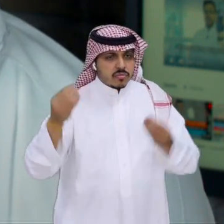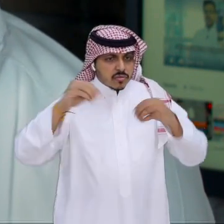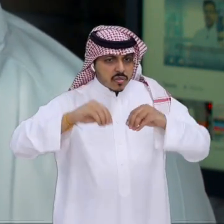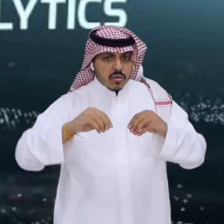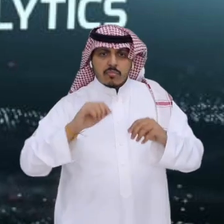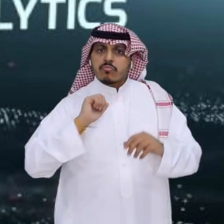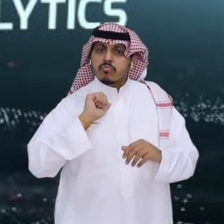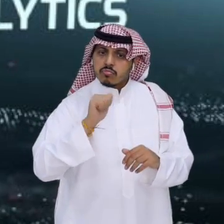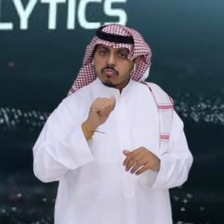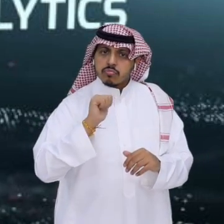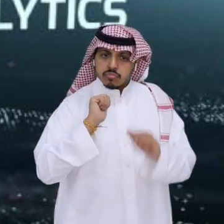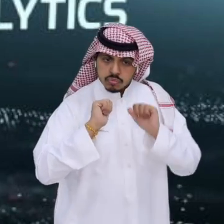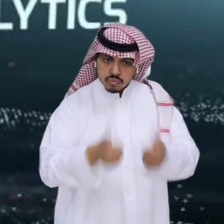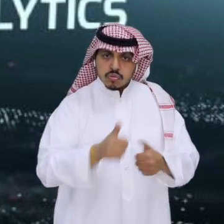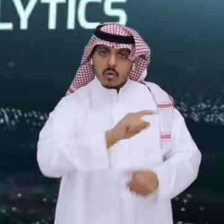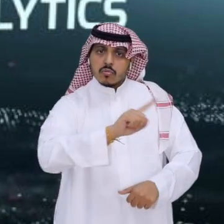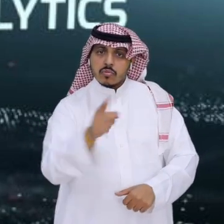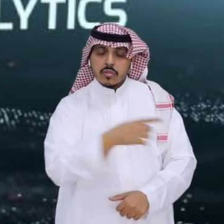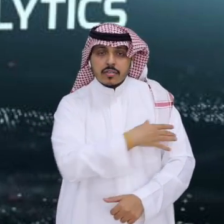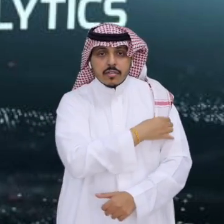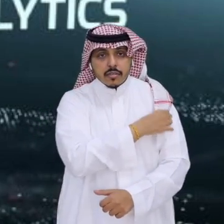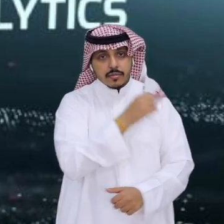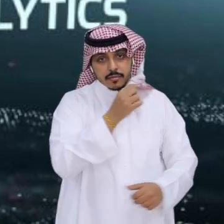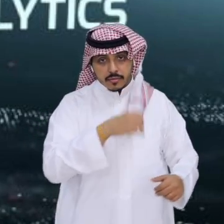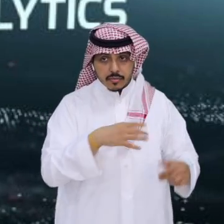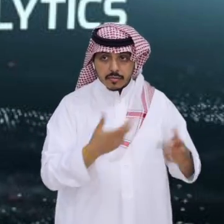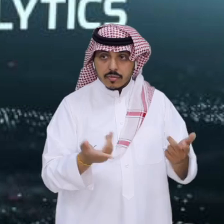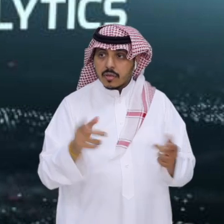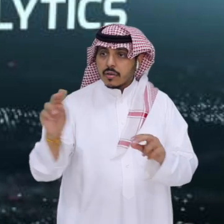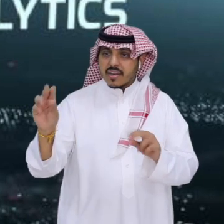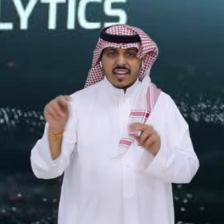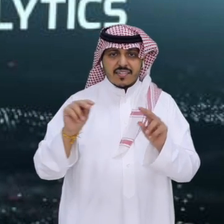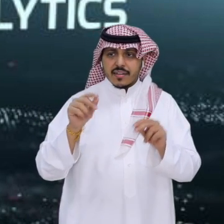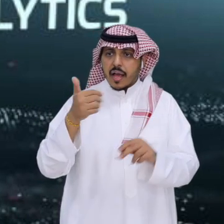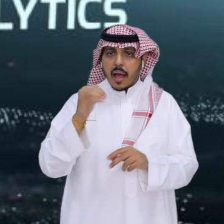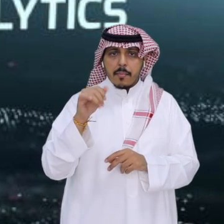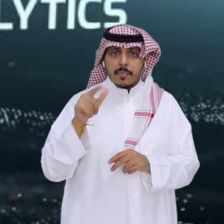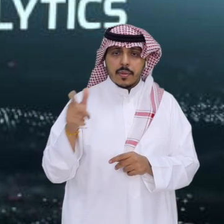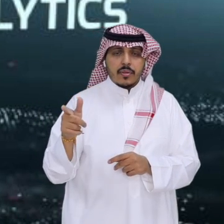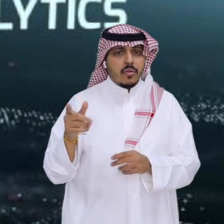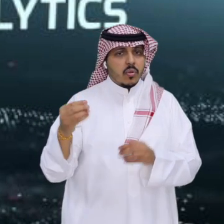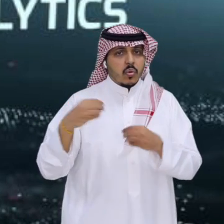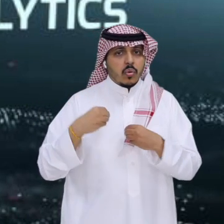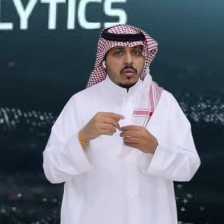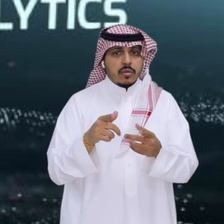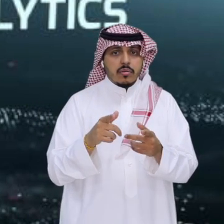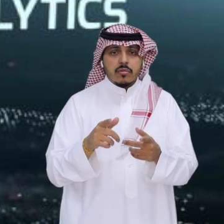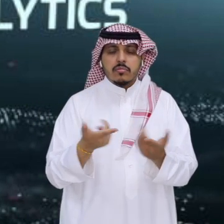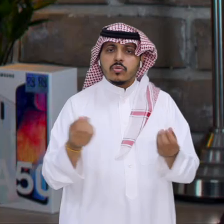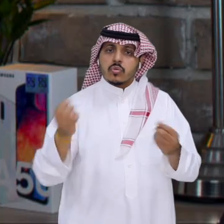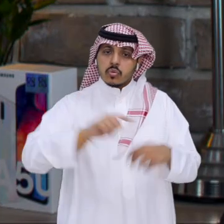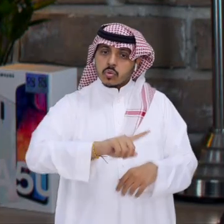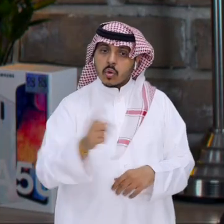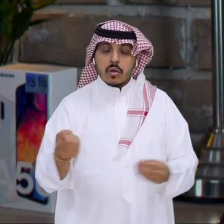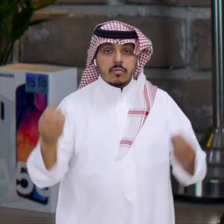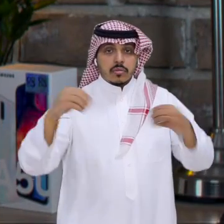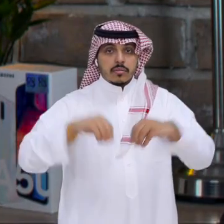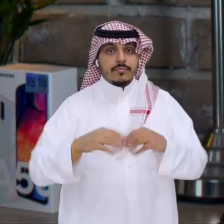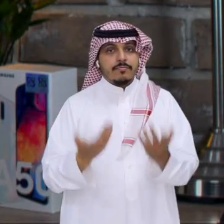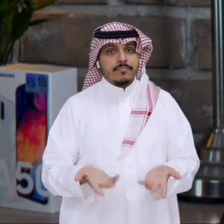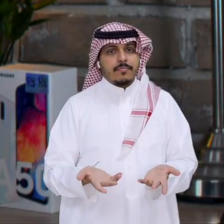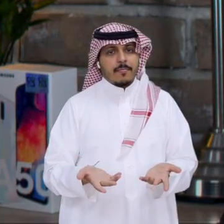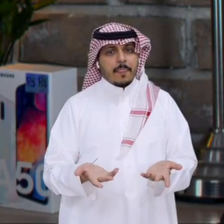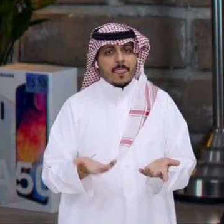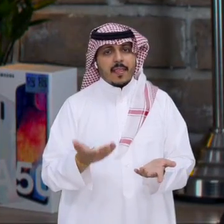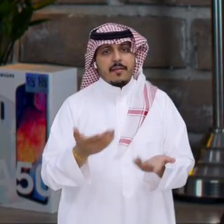الترا فاست ايدج، يعني ايش دخلنا نبغى الترا فاست ايدج؟ على الكلام احمد اللي قاعد يقوله انه يعني ال5 جي قالوا انه ما في ليتنسي والسرعات خرافيه وكل